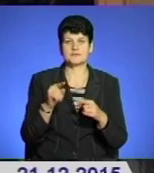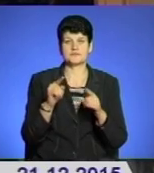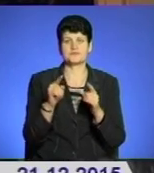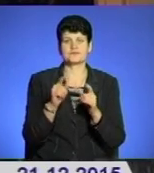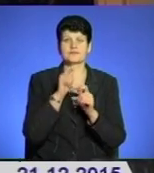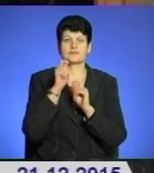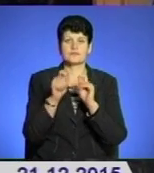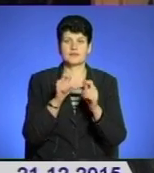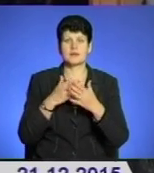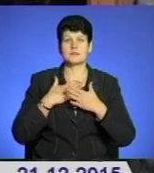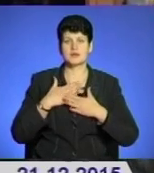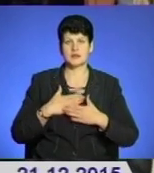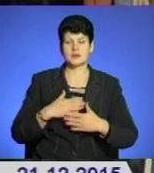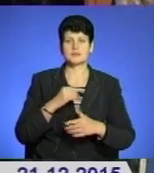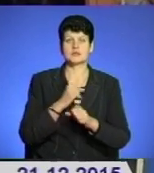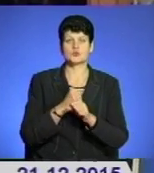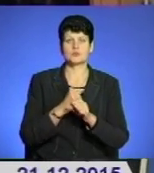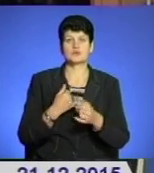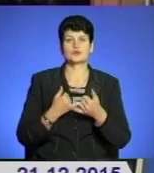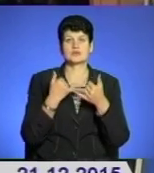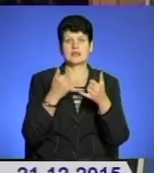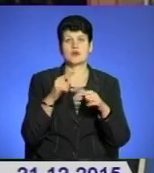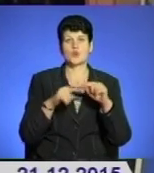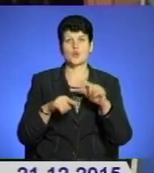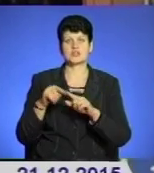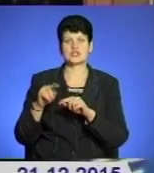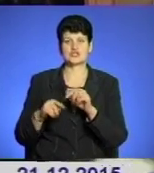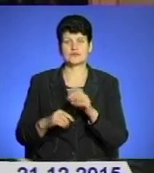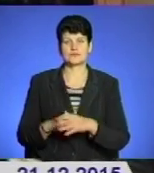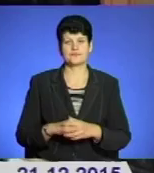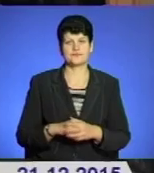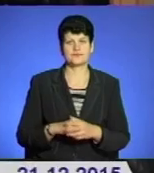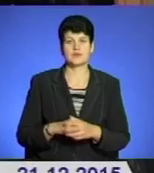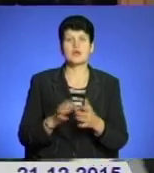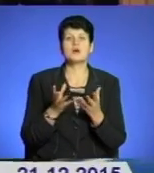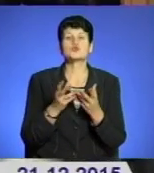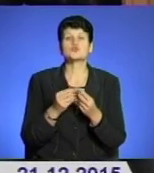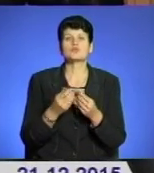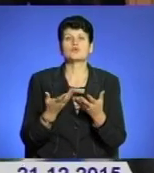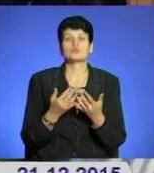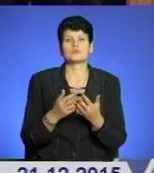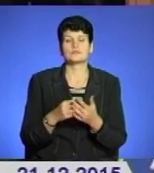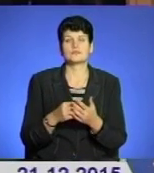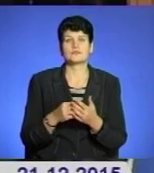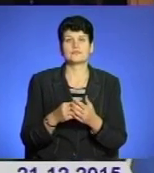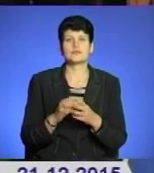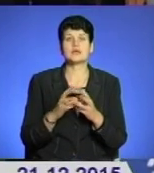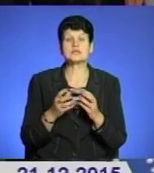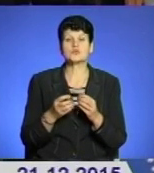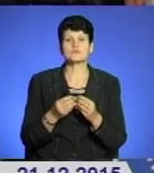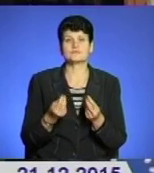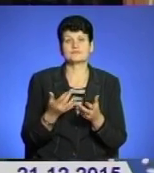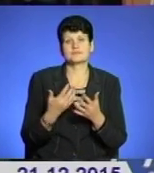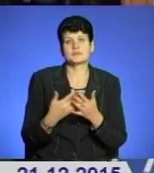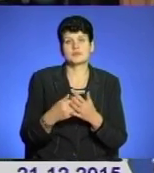зробити для родичів. Ви на яку суму розраховуєте, щоб щось купити? Яку суму?